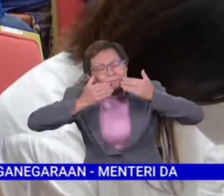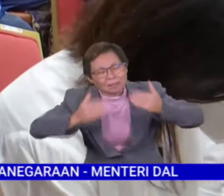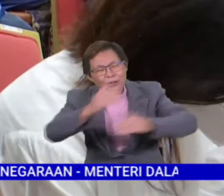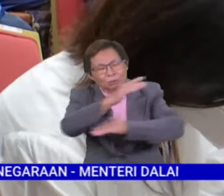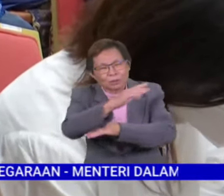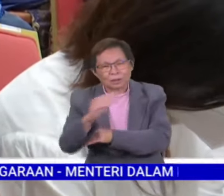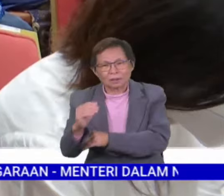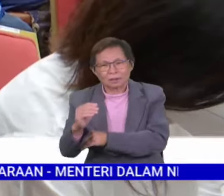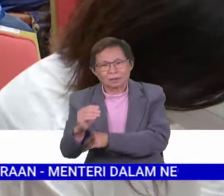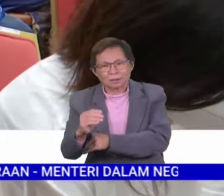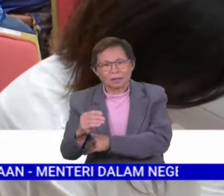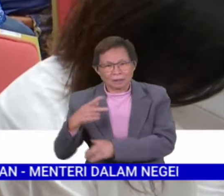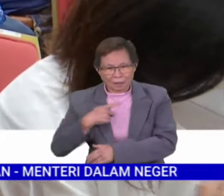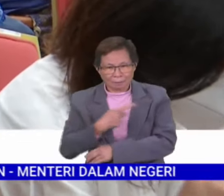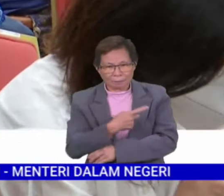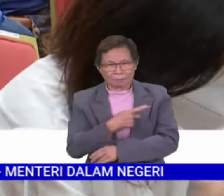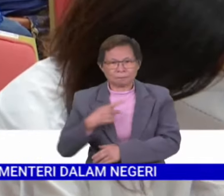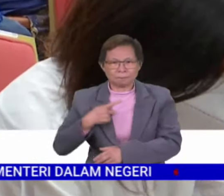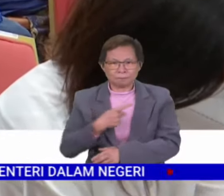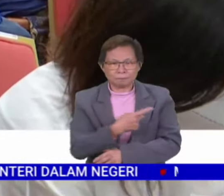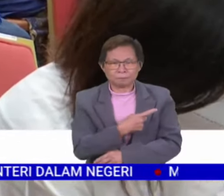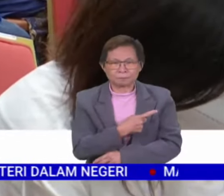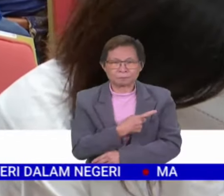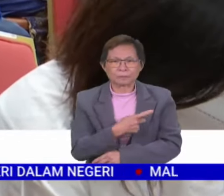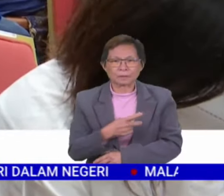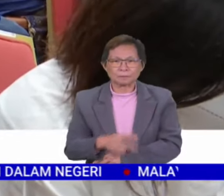dan kami